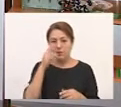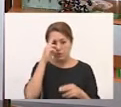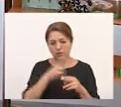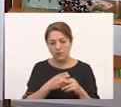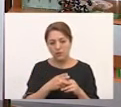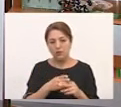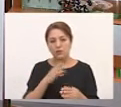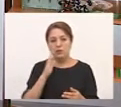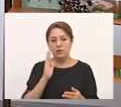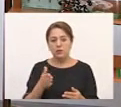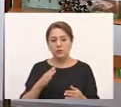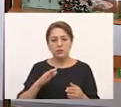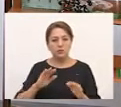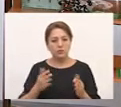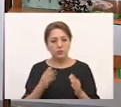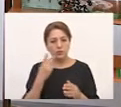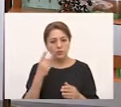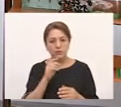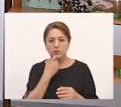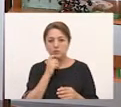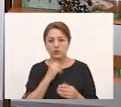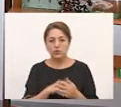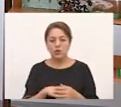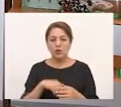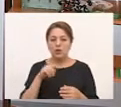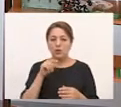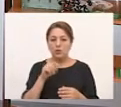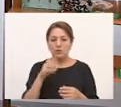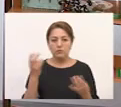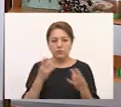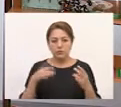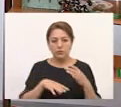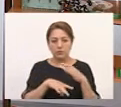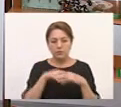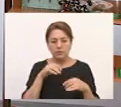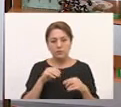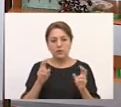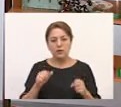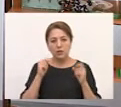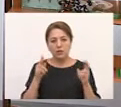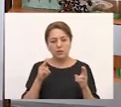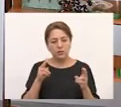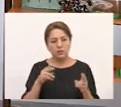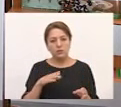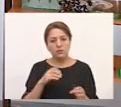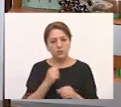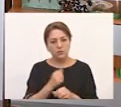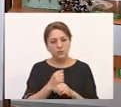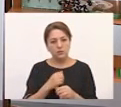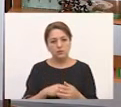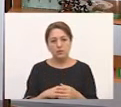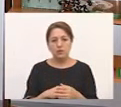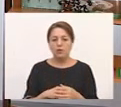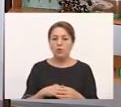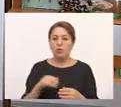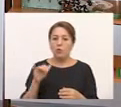сложную ситуацию, и им нужно сделать выбор, как поступать в такой ситуации. У кого-то